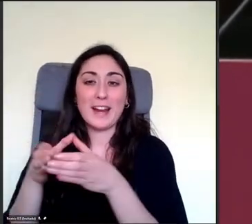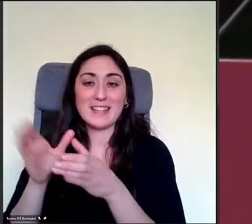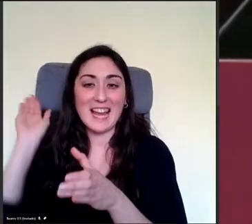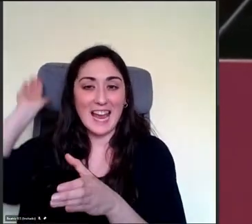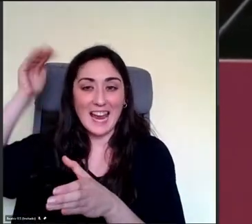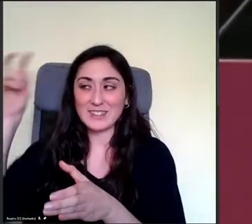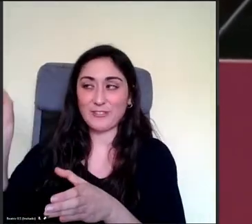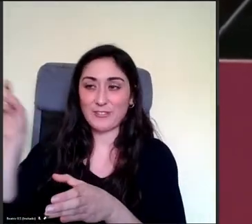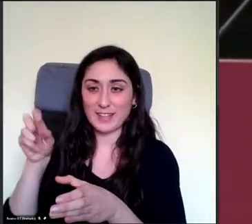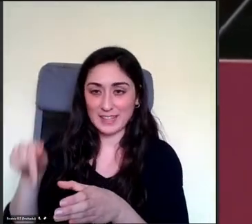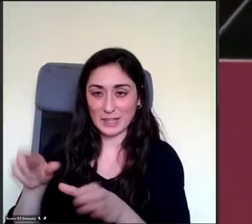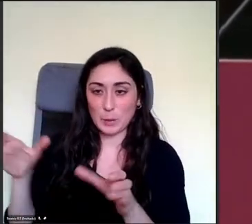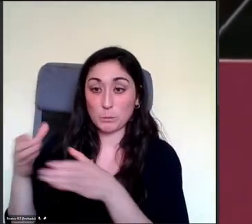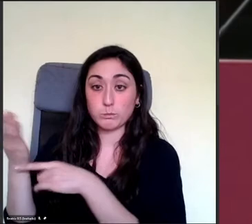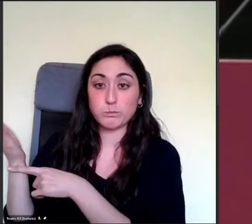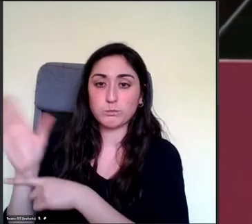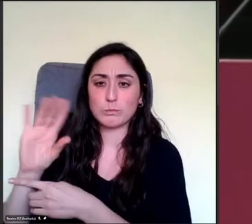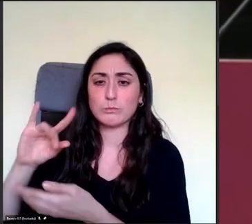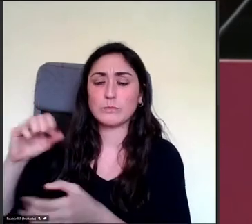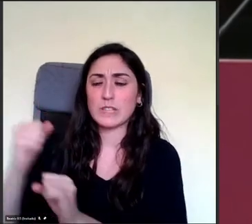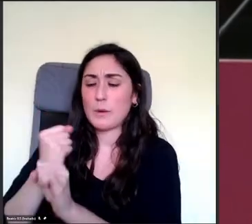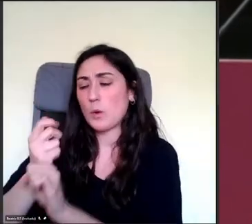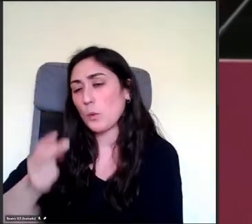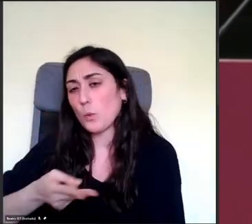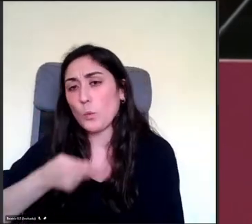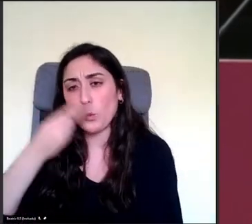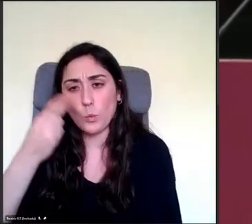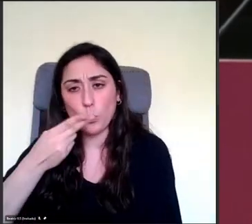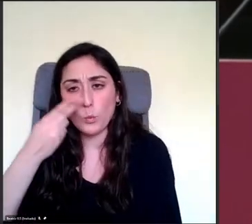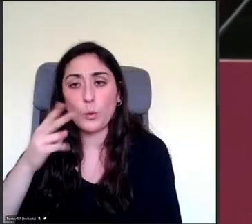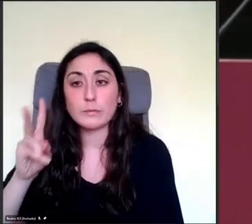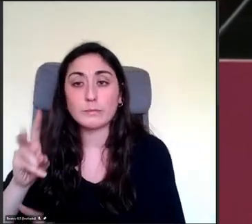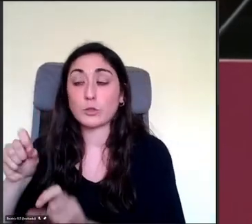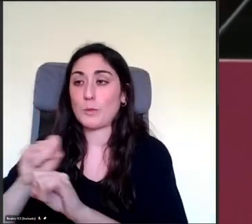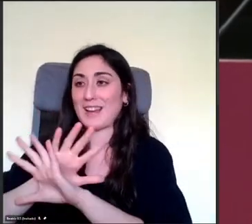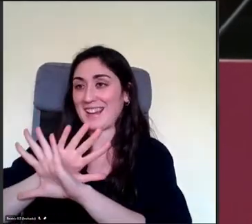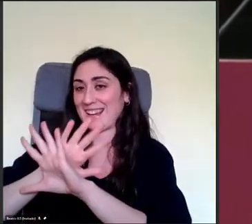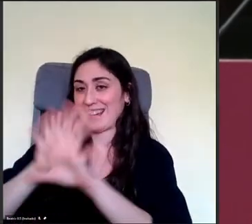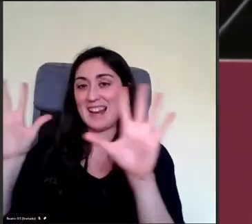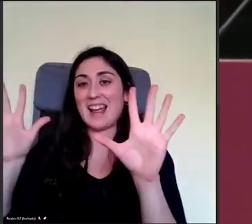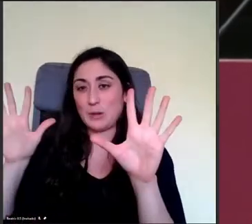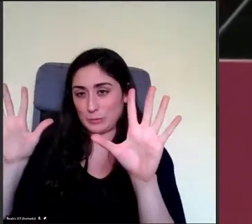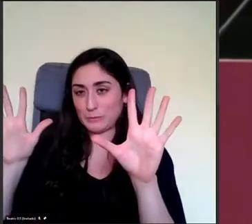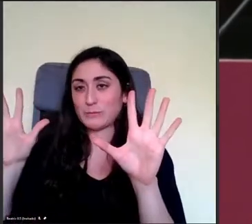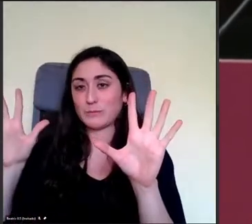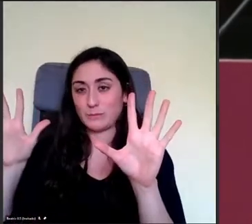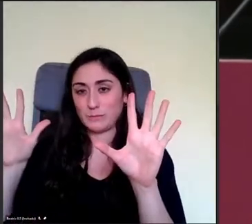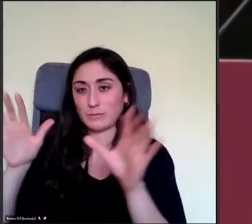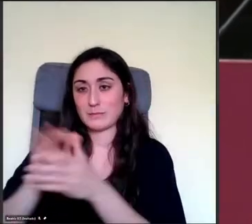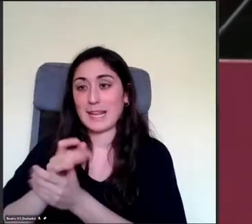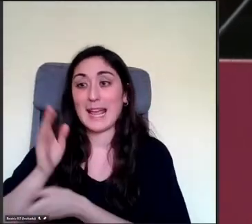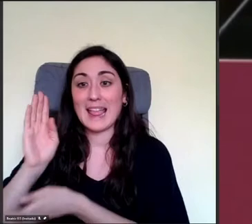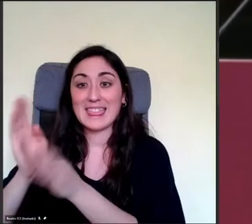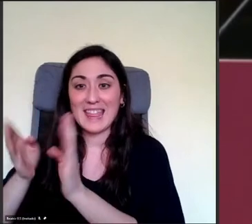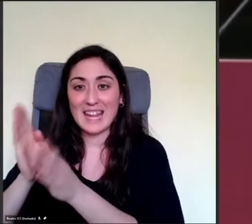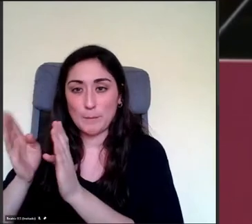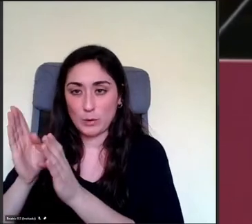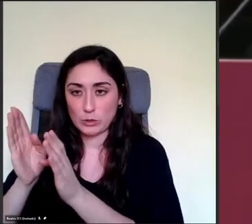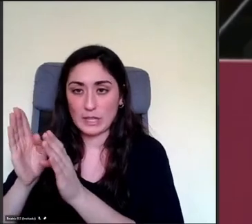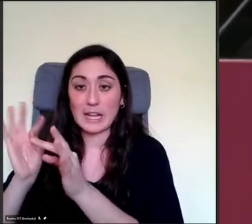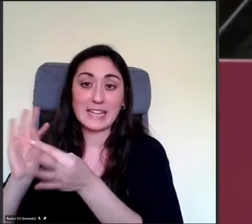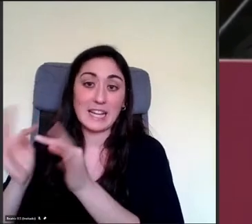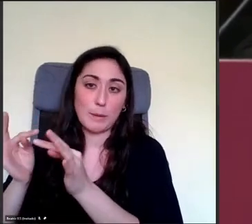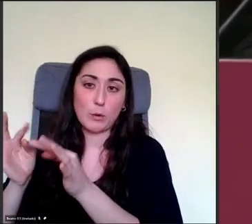van presentar un treball molt interessant fent evident que les terapeutes ocupacionals ja en el